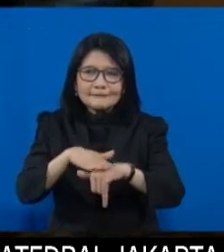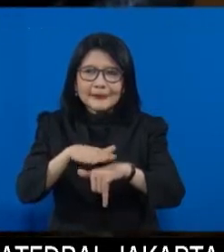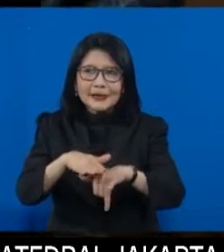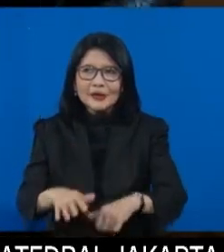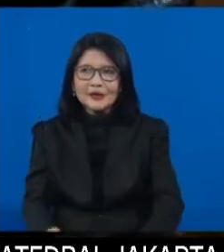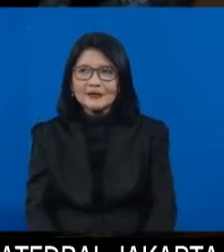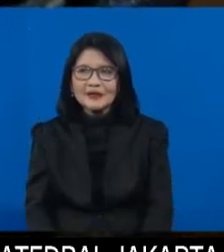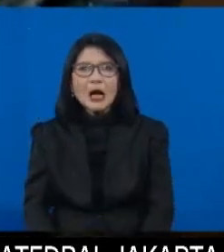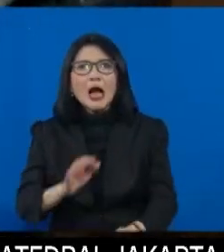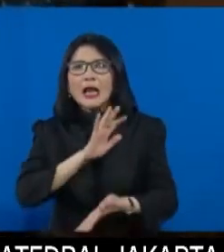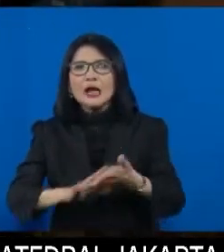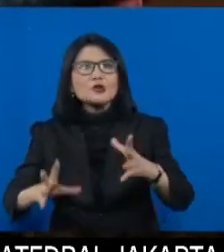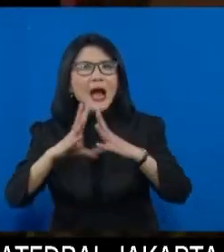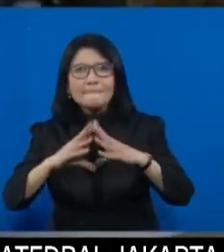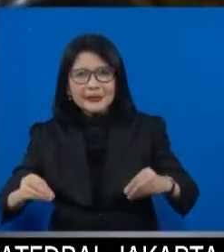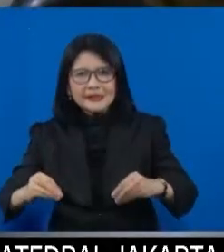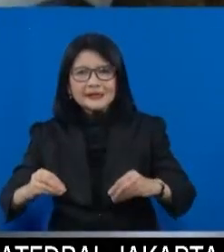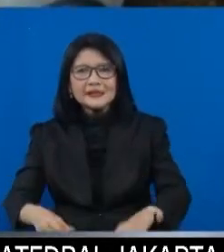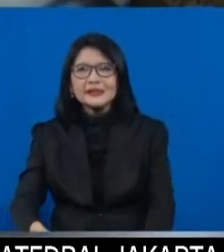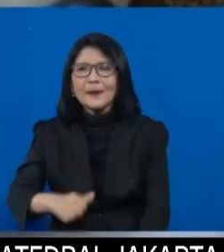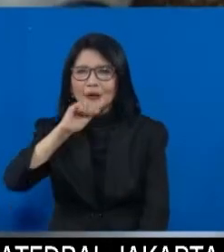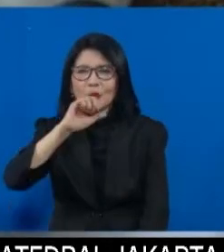Oh, langsung habis ya?